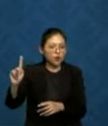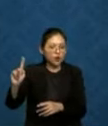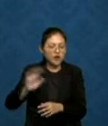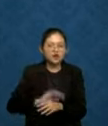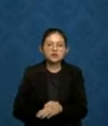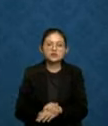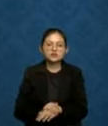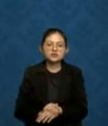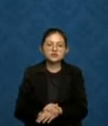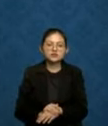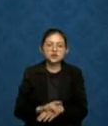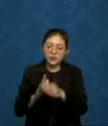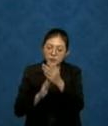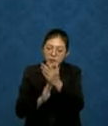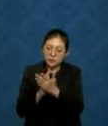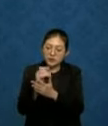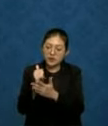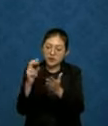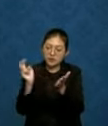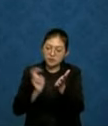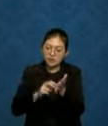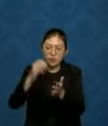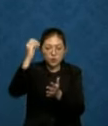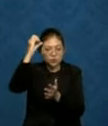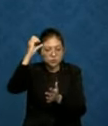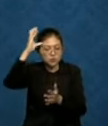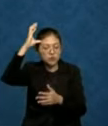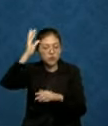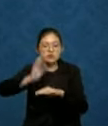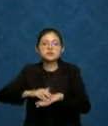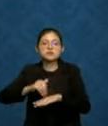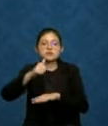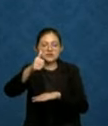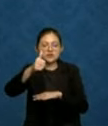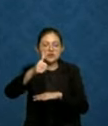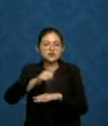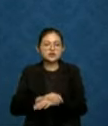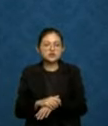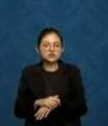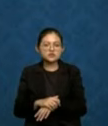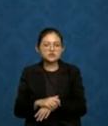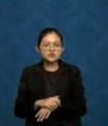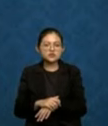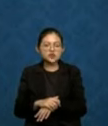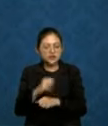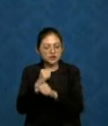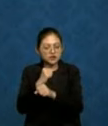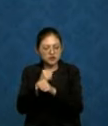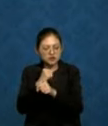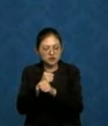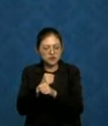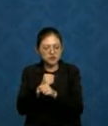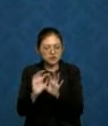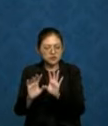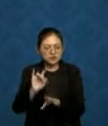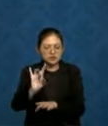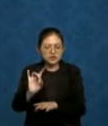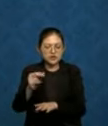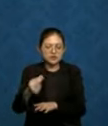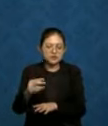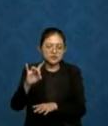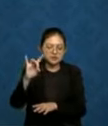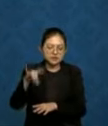โดยมีแรงงานที่ผ่านการรับรองความรู้ความสามารถและได้รับอนุญาตให้ไปทำงานต่างประเทศอยู่ที่